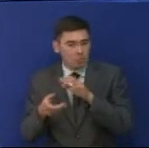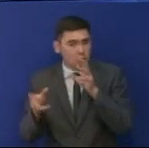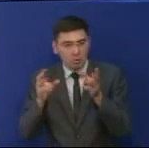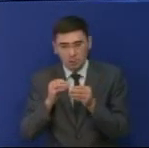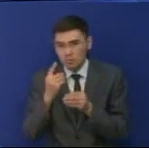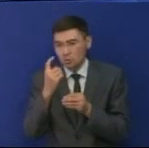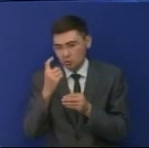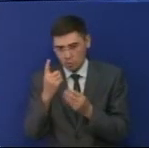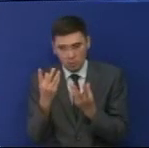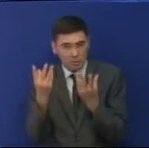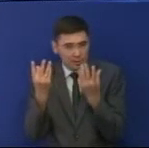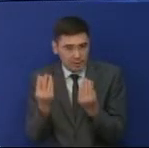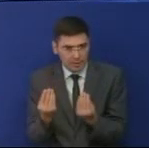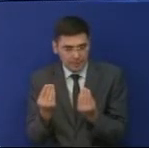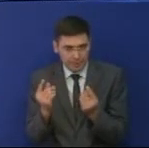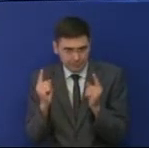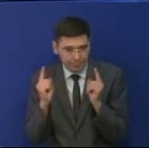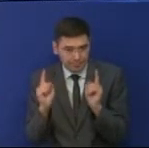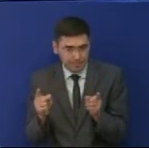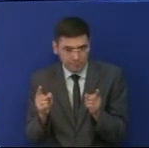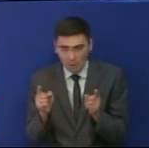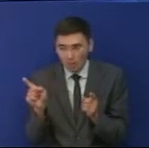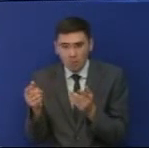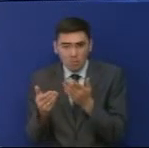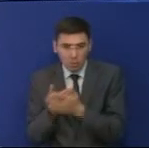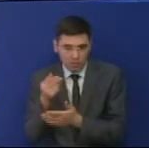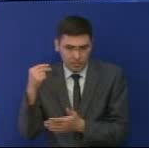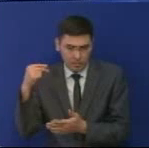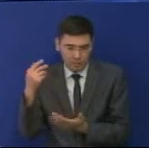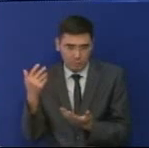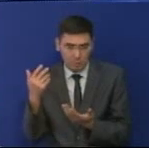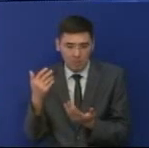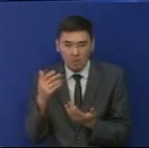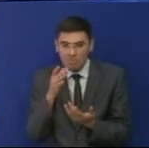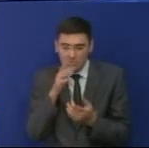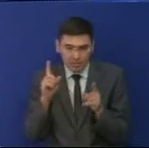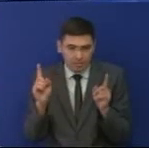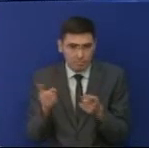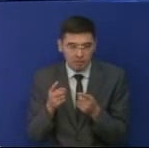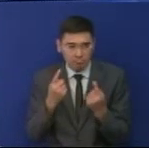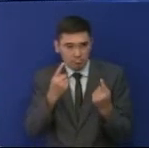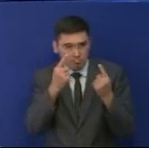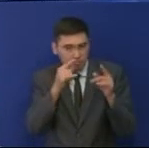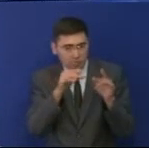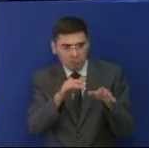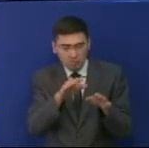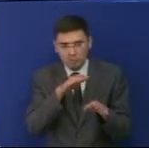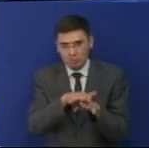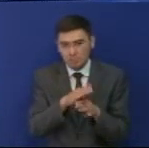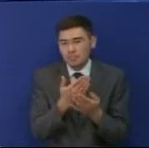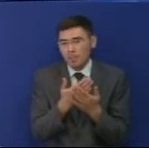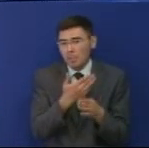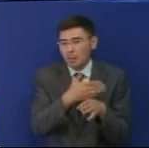прошедшего периода и ориентир на будущее. Новый президент Казахстана в кратчайшие сроки начал реализацию масштабных дел. Были прощены кредиты